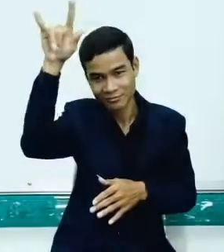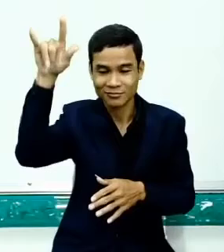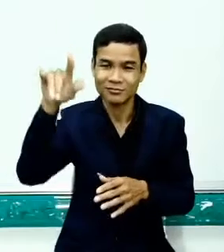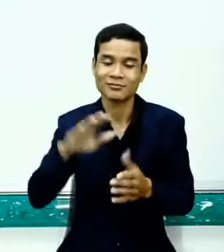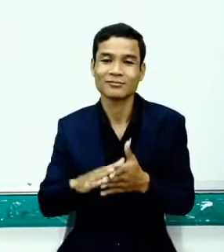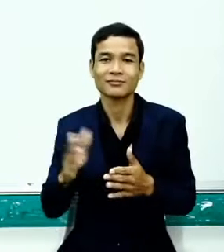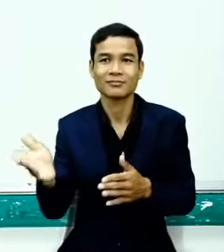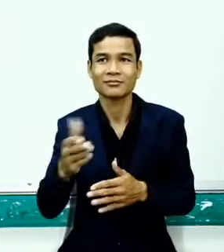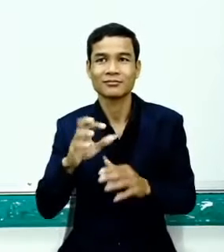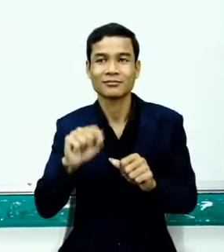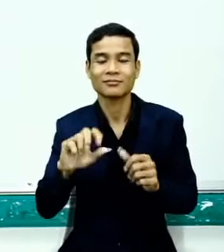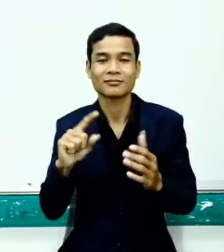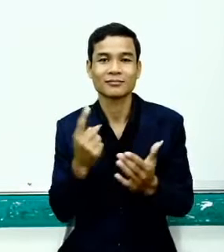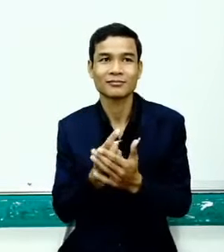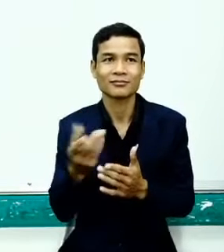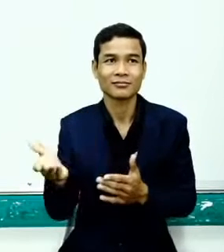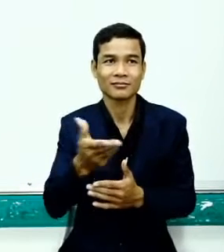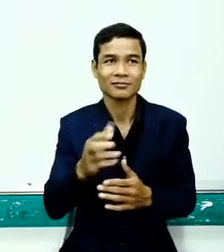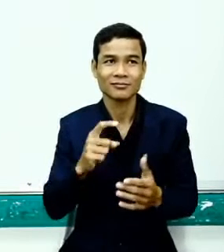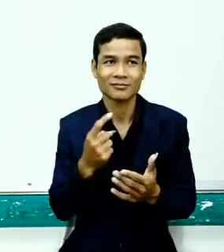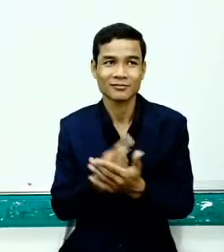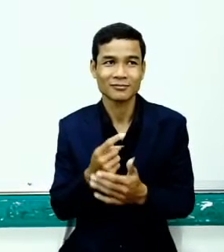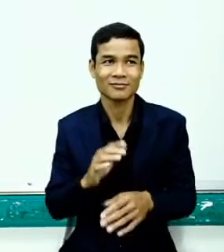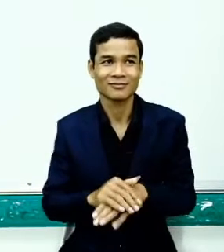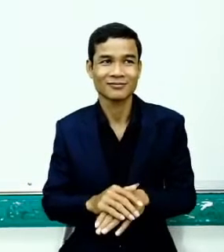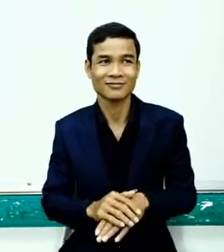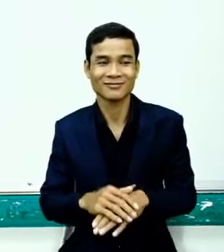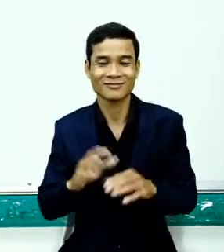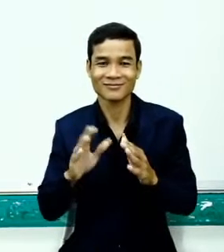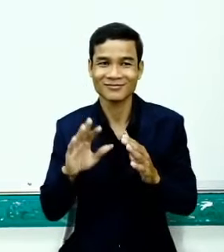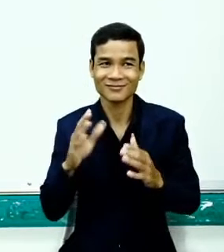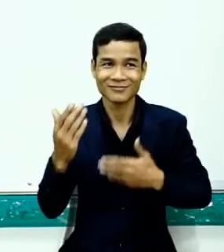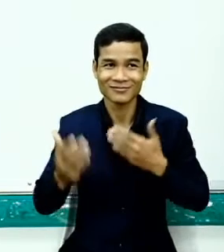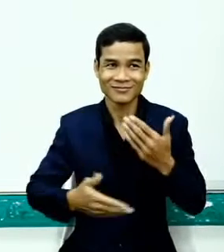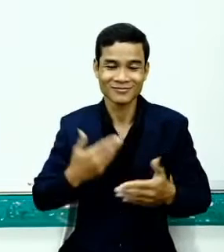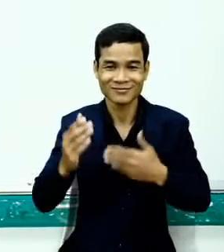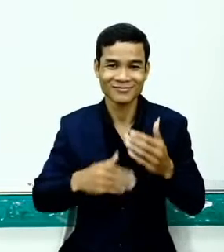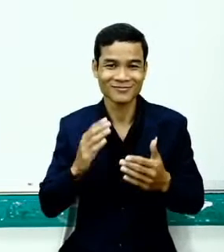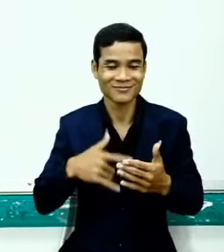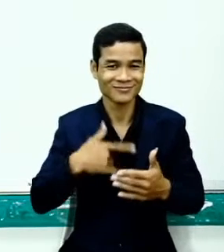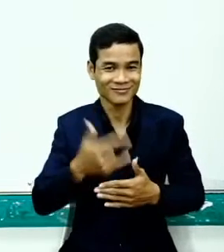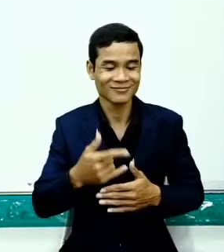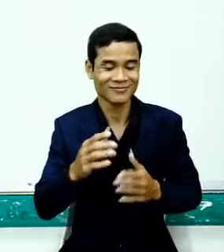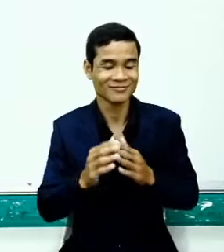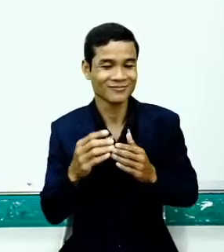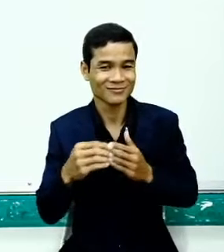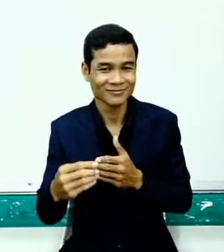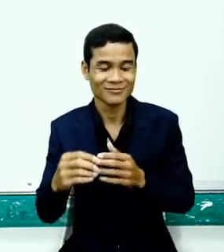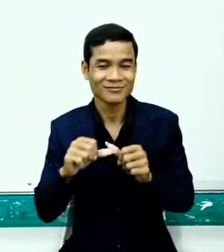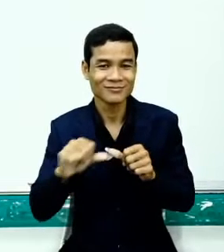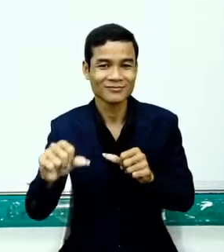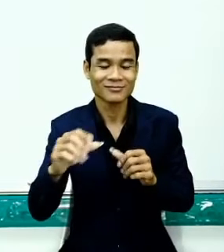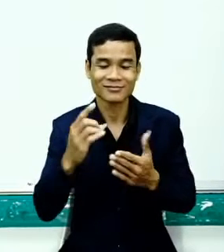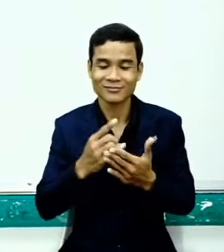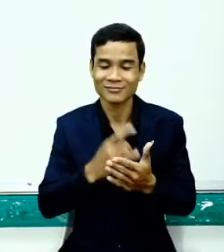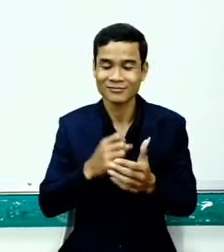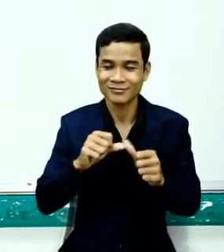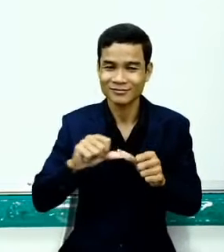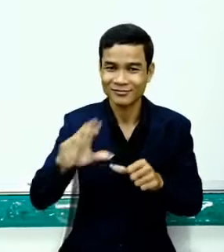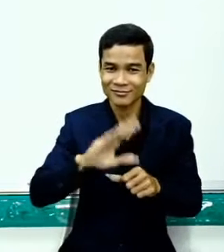អរគុណមែនតើសង្ឃឹមថាកូនប្រកបជាបានចាលេងយ៉ាងសប្បាយរីករាយបន្តទៅទៀតនេះយើងនឹងបន្តមេរៀនរបស់យើងបន្តទៀត